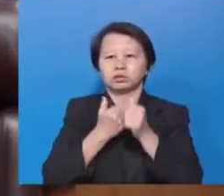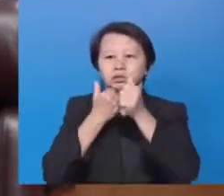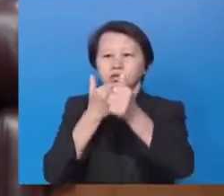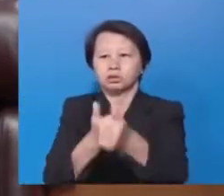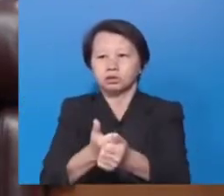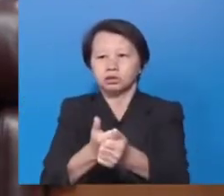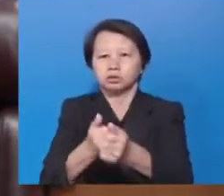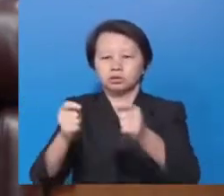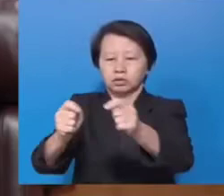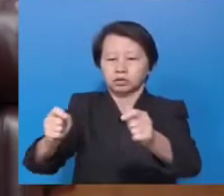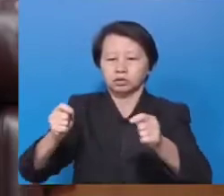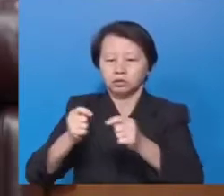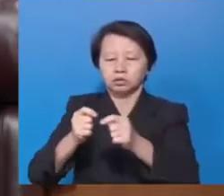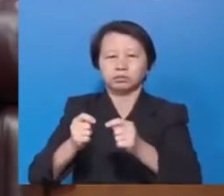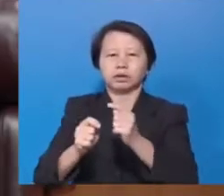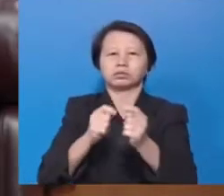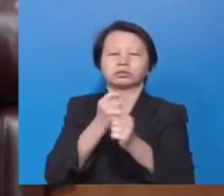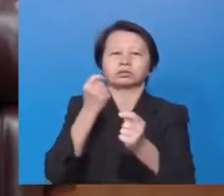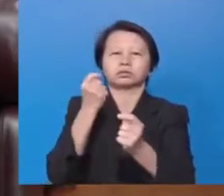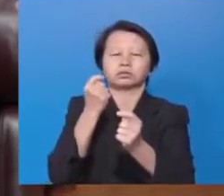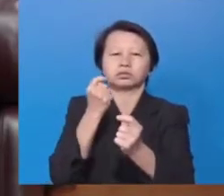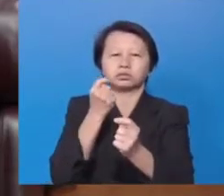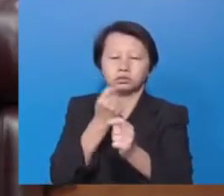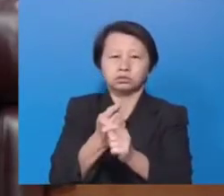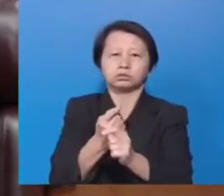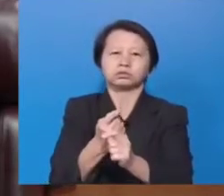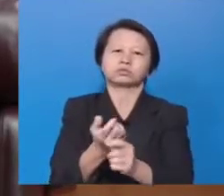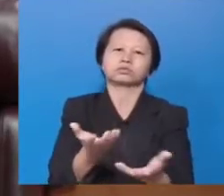berdasarkan lokasi tertentu